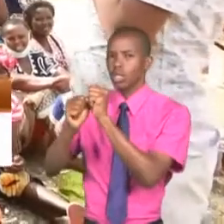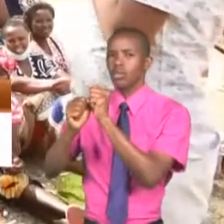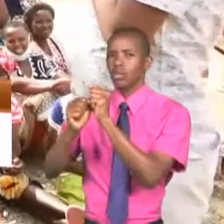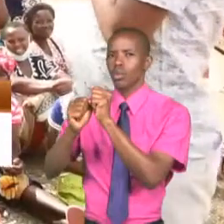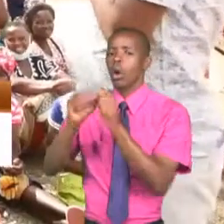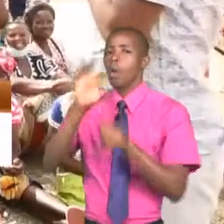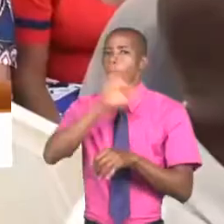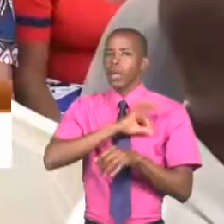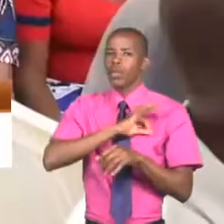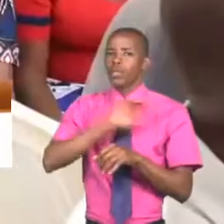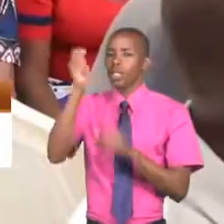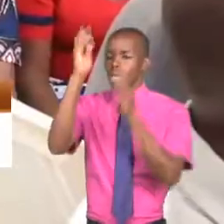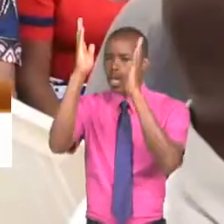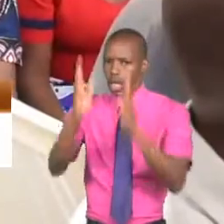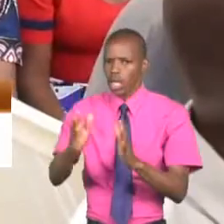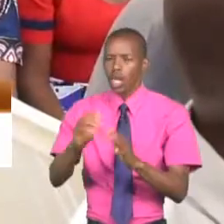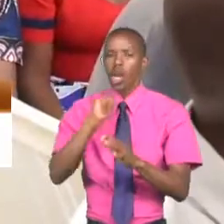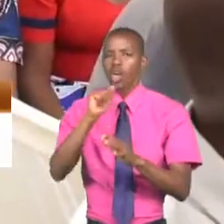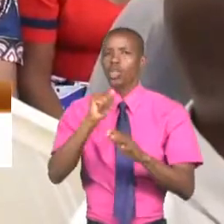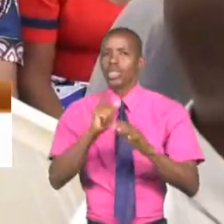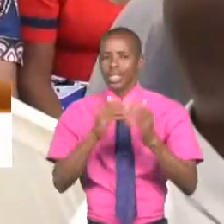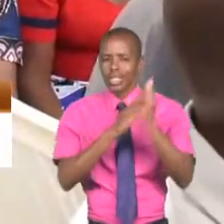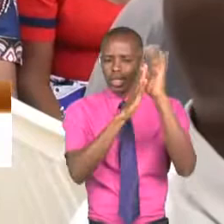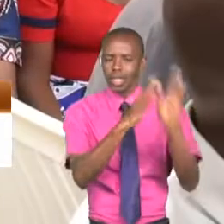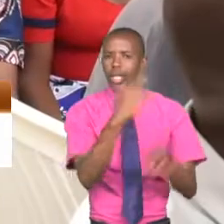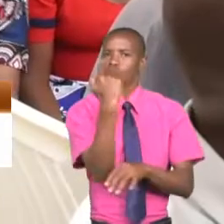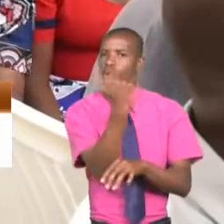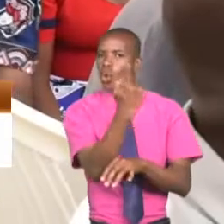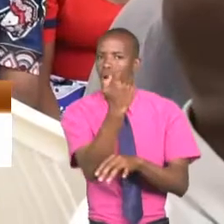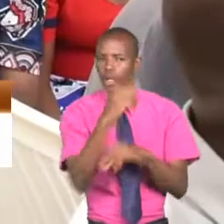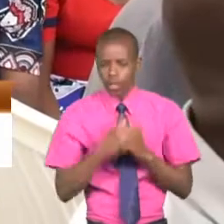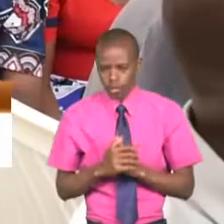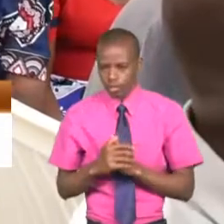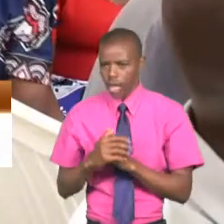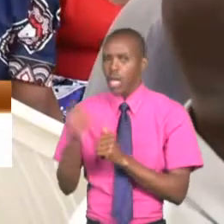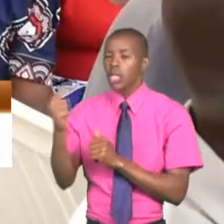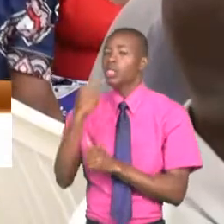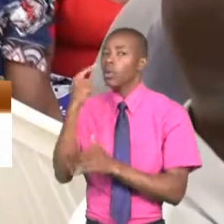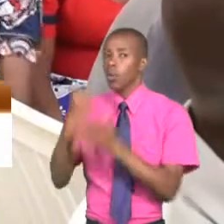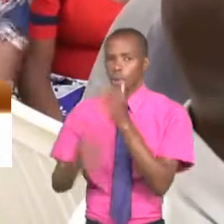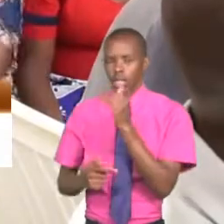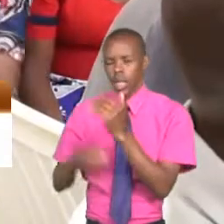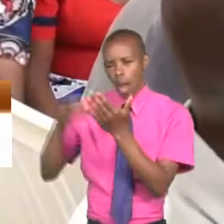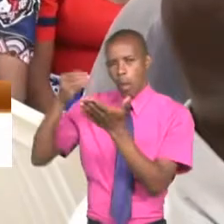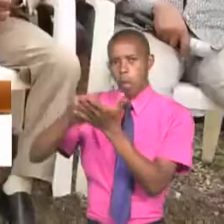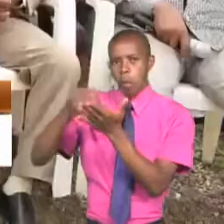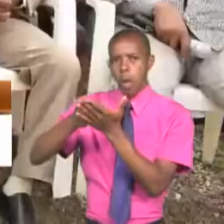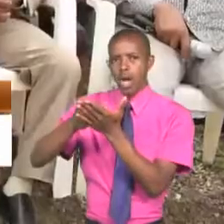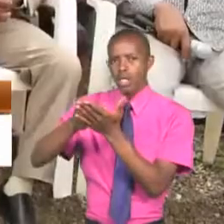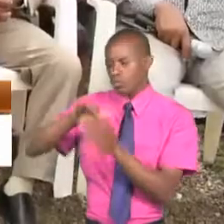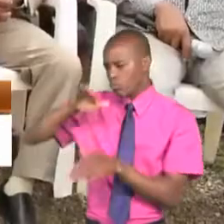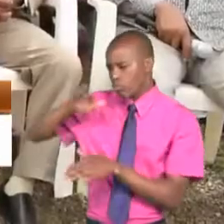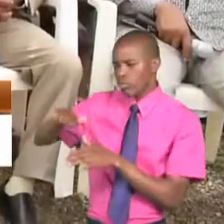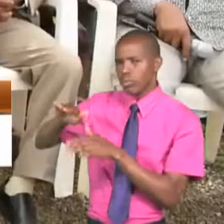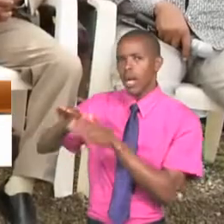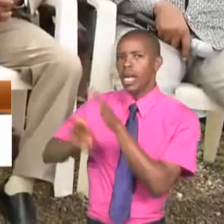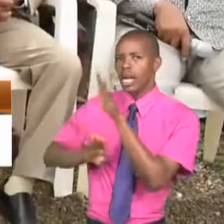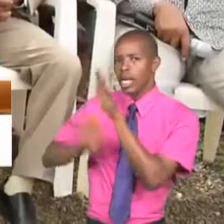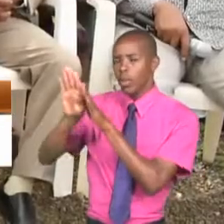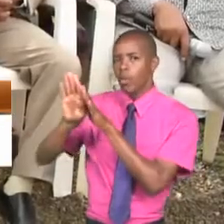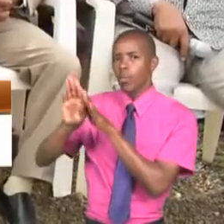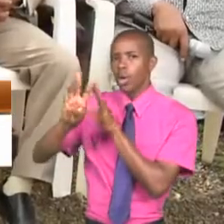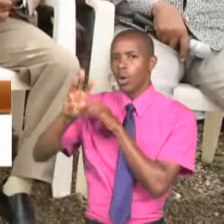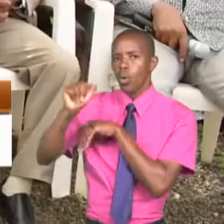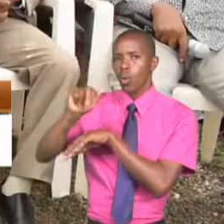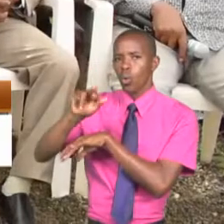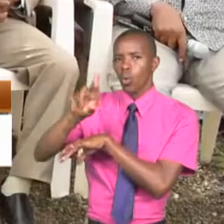kumfaidi Mkenya wa kawaida wala si viongozi pekee. Mutambu aidha aliongeza kuwa pesa zinazotengwa kwa maendeleo ya wadi ni